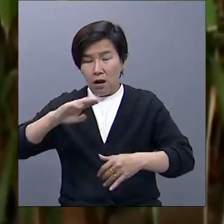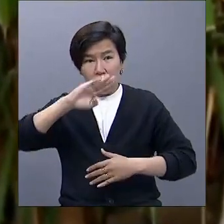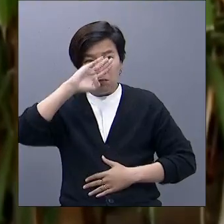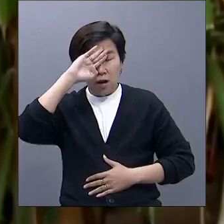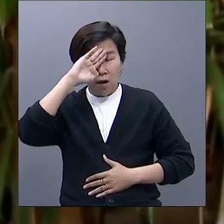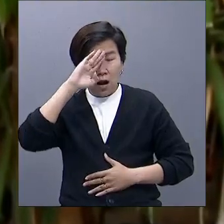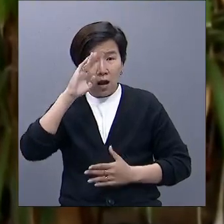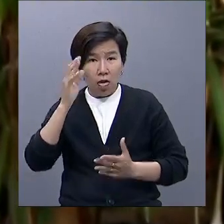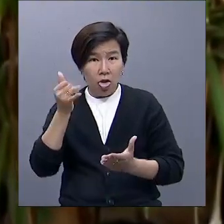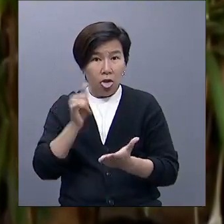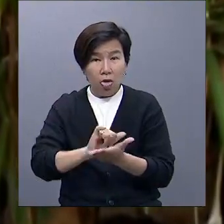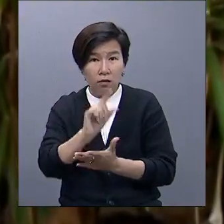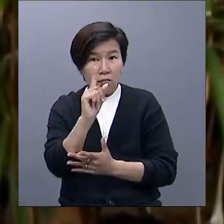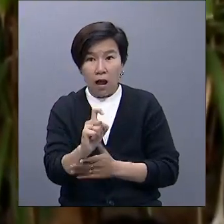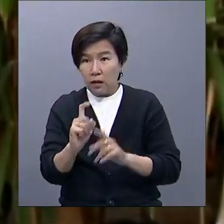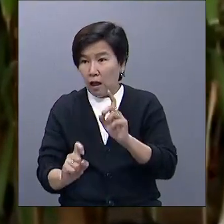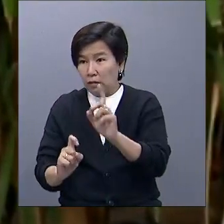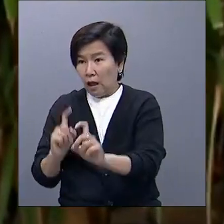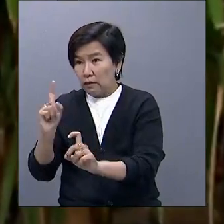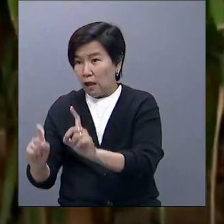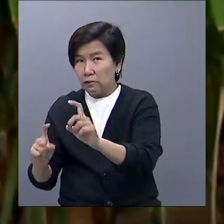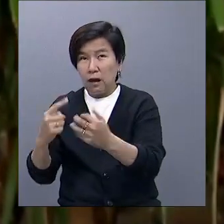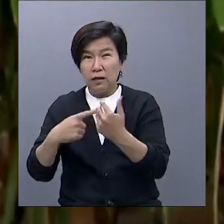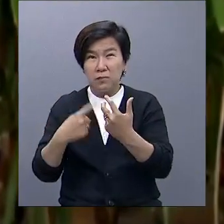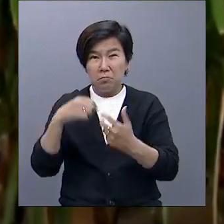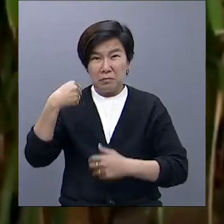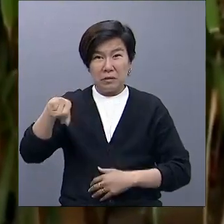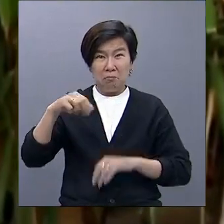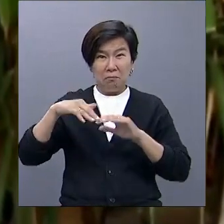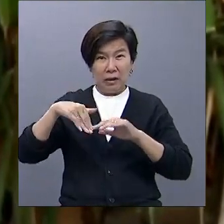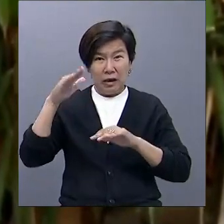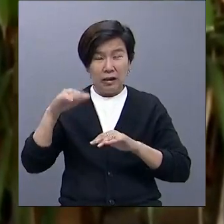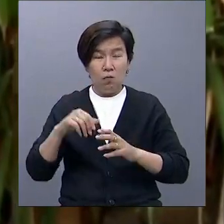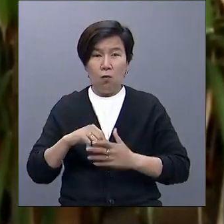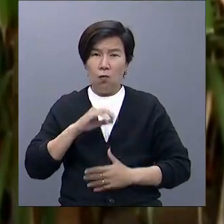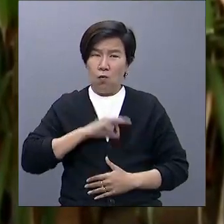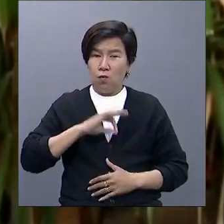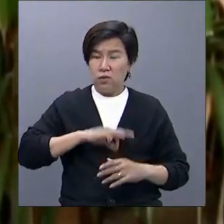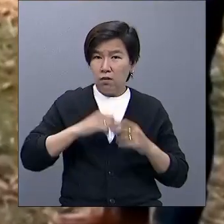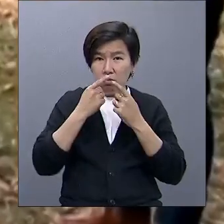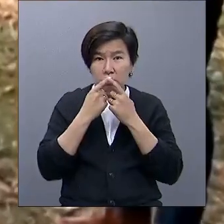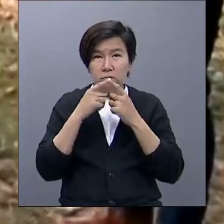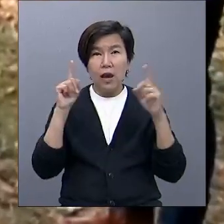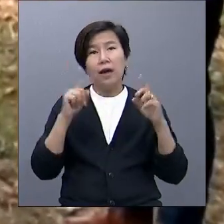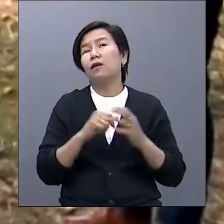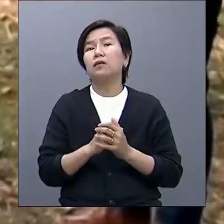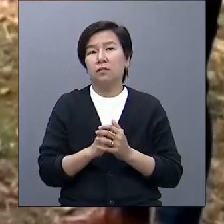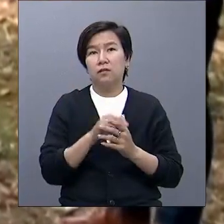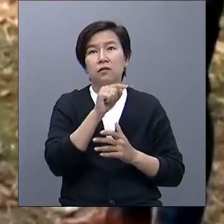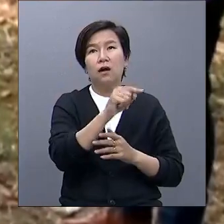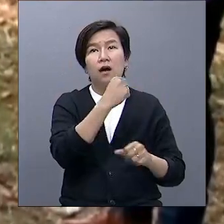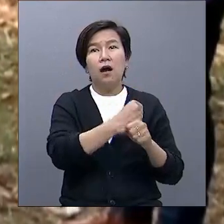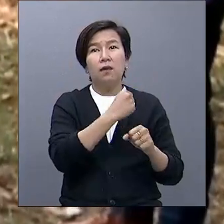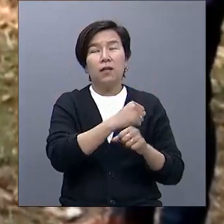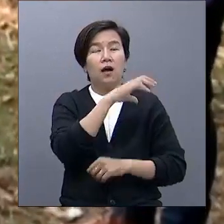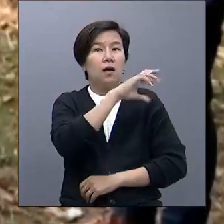ไม่ x ศาหlışรค่ะ แล้วก็ตายไปเป็ 10 ตัวมัก็ ไม่ปกติไหม códigoรีโมออบหมายให้เจานที่บาทสสั่อำเภ